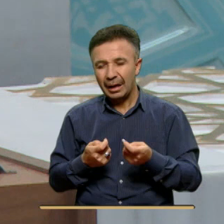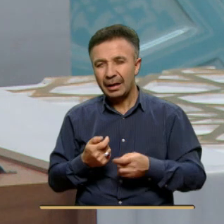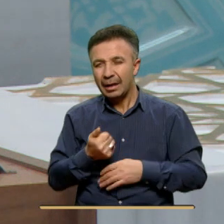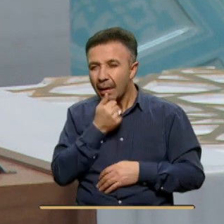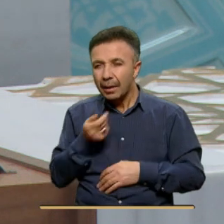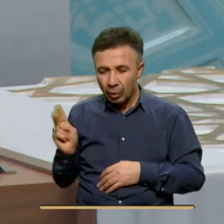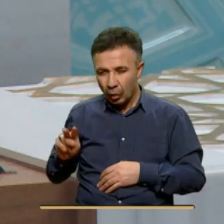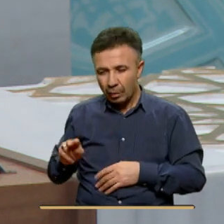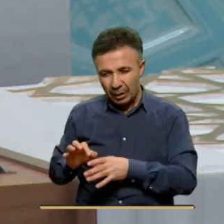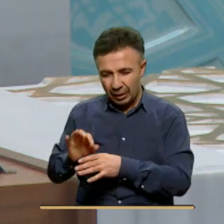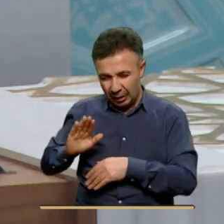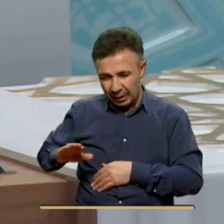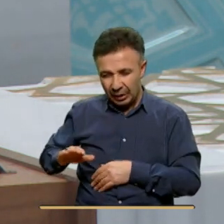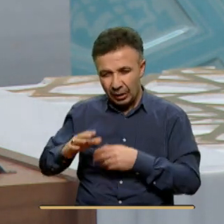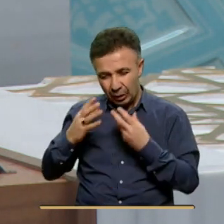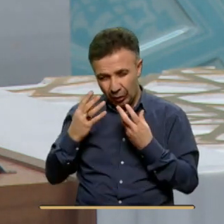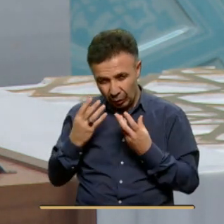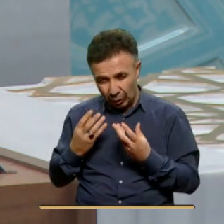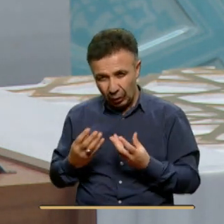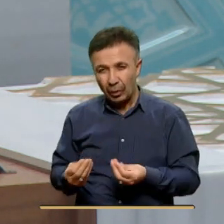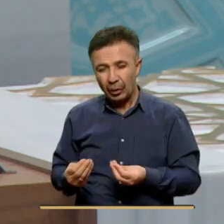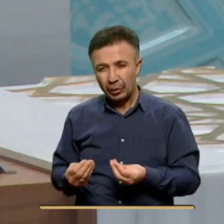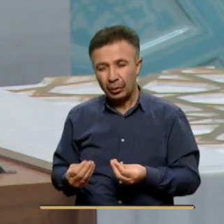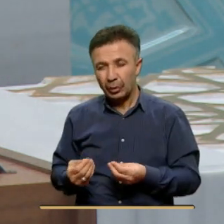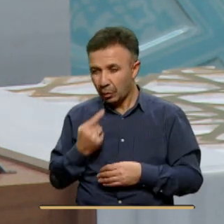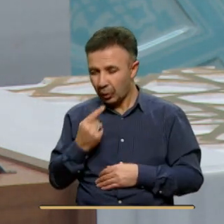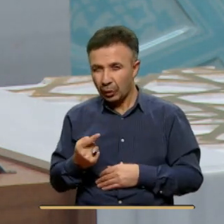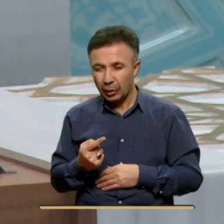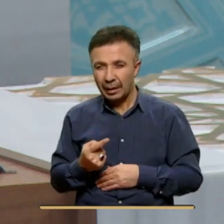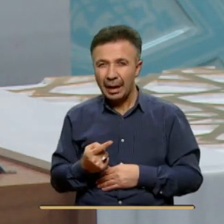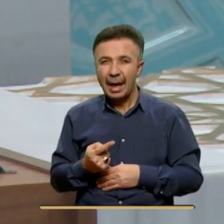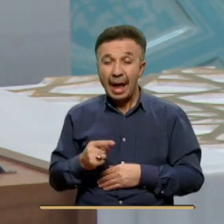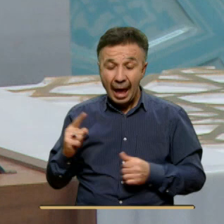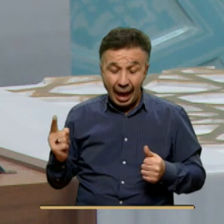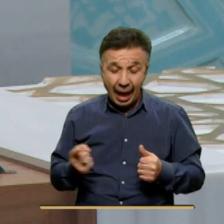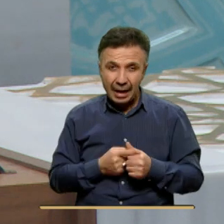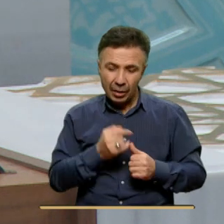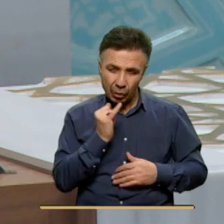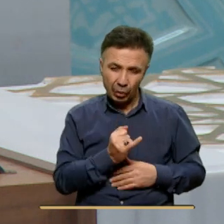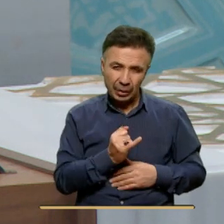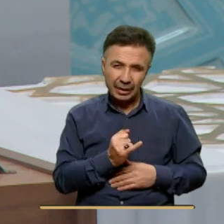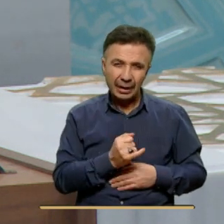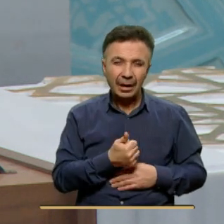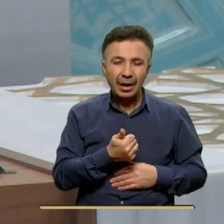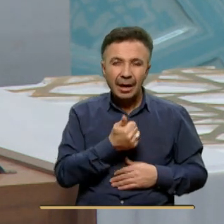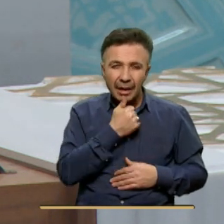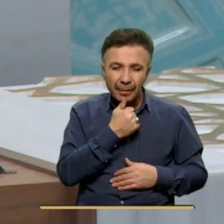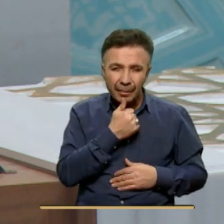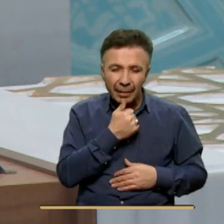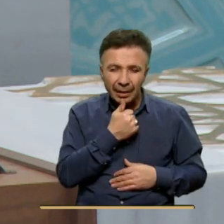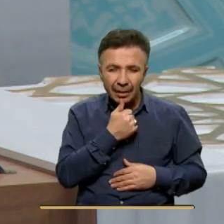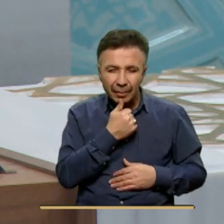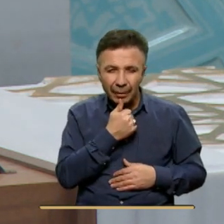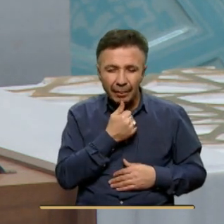evinde içerisinde yetim bulunup da ona kötü muamelede bulunan evdir buyuruyor.